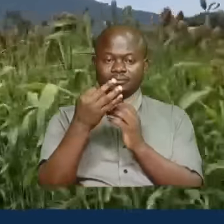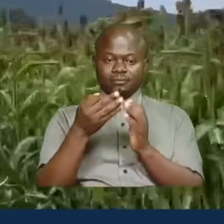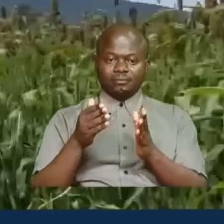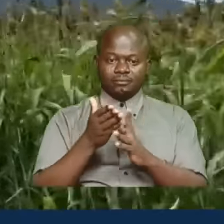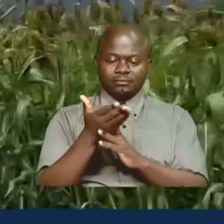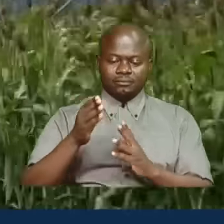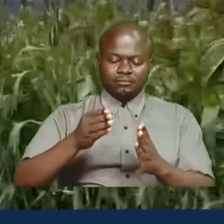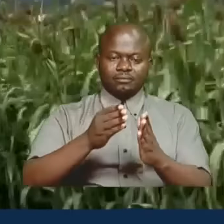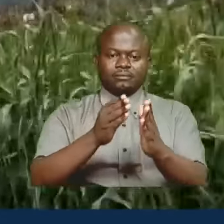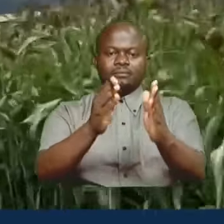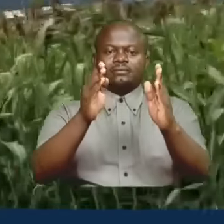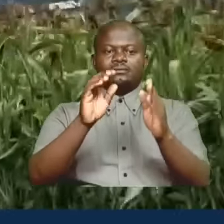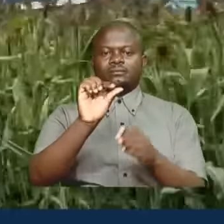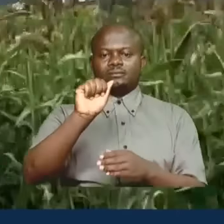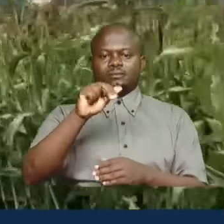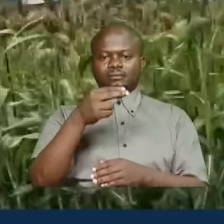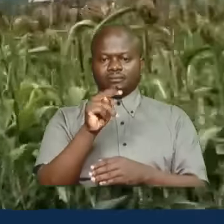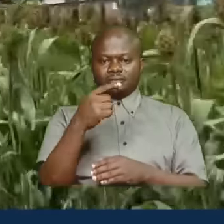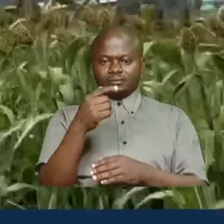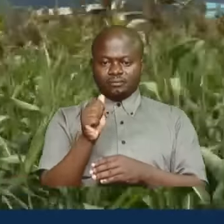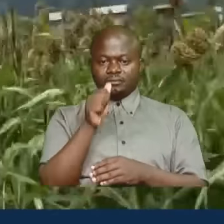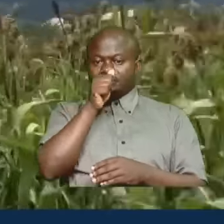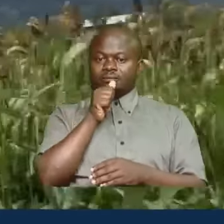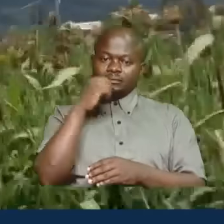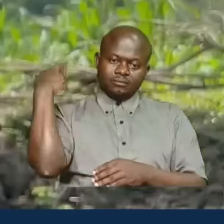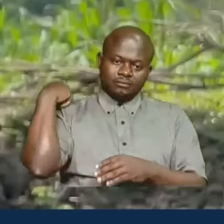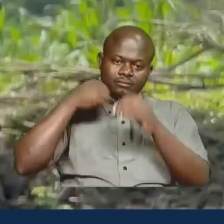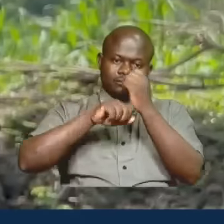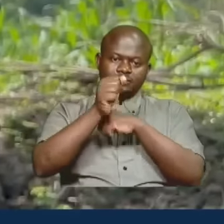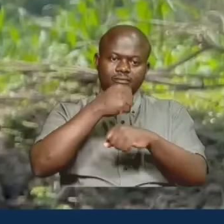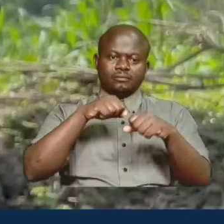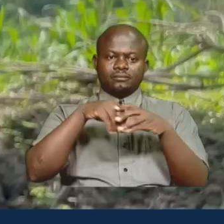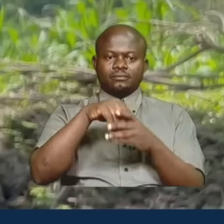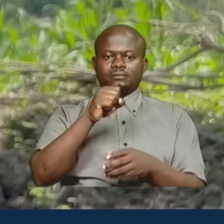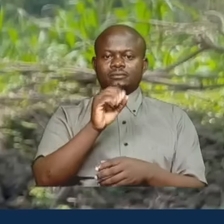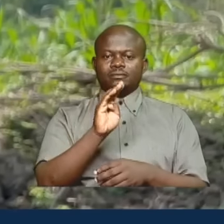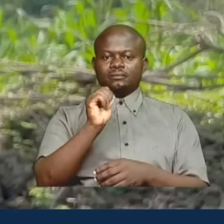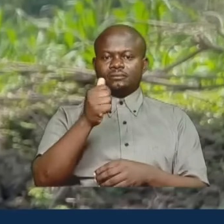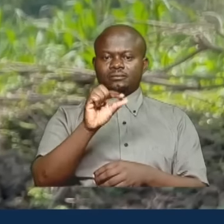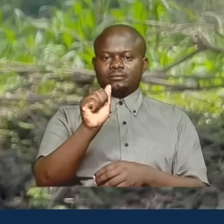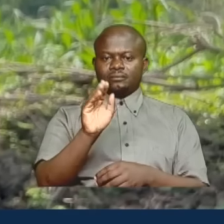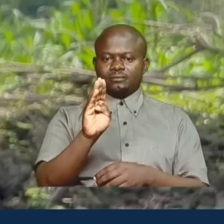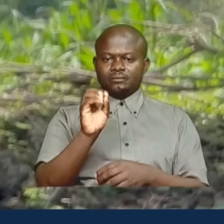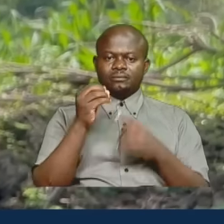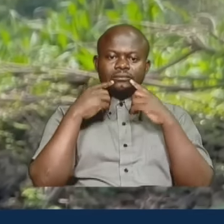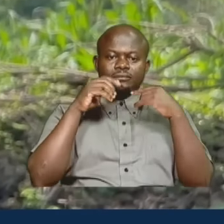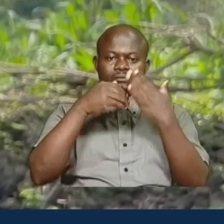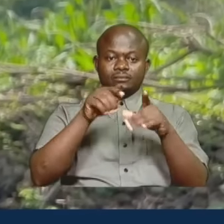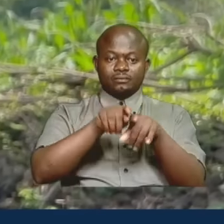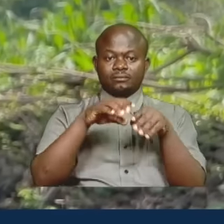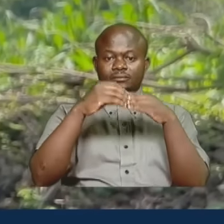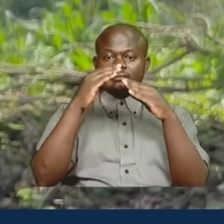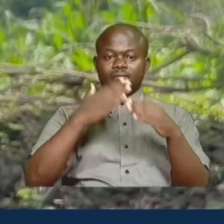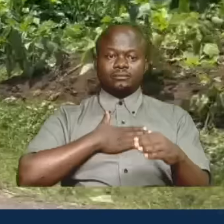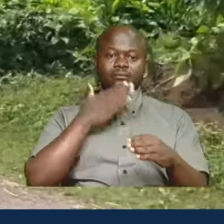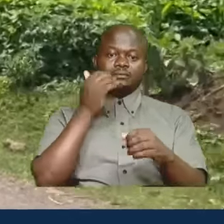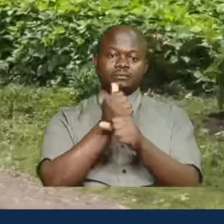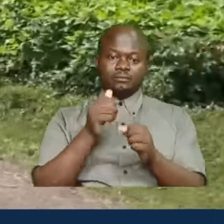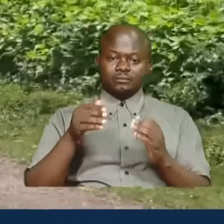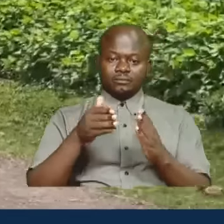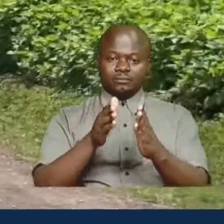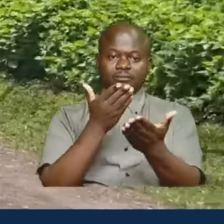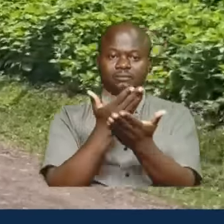n'uwa Rugarama na Gahunga. Umunyamabanga nshingwabikorwa w'umurenge wa Cyanika Sebagabo Prince avuga ko nabo nk'ubuyobozi bishimiye ikorwa ry'uyu muhanda